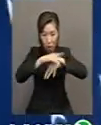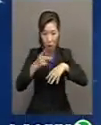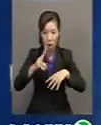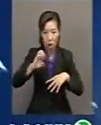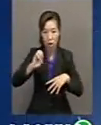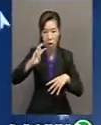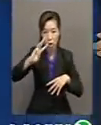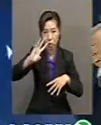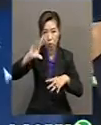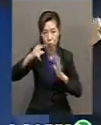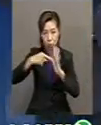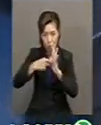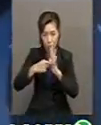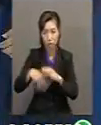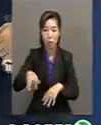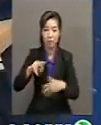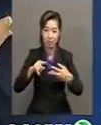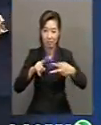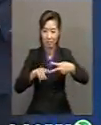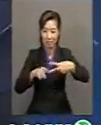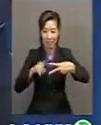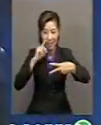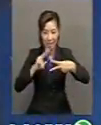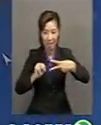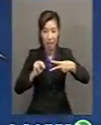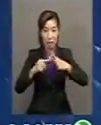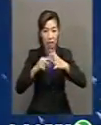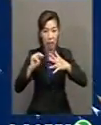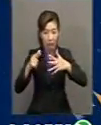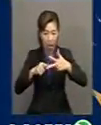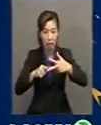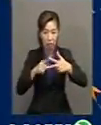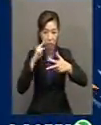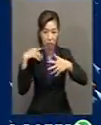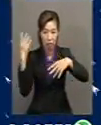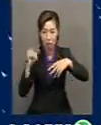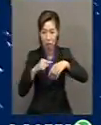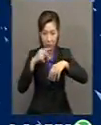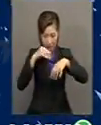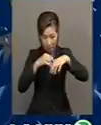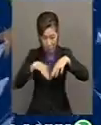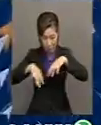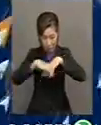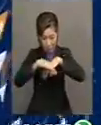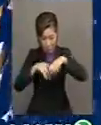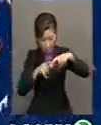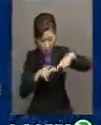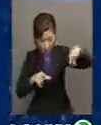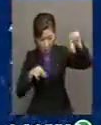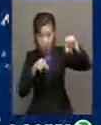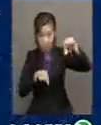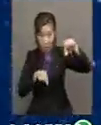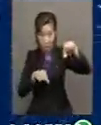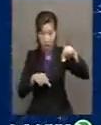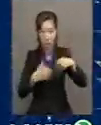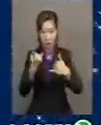ริเวณของพื้นที่นางาซากิครับศูนย์กลางของพายุมีการคาดการณ์กันไว้จะขึ้นบริเวณของทางตอนใต้ประเทศญี่ปุ่นในช่ว